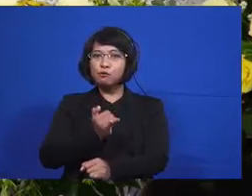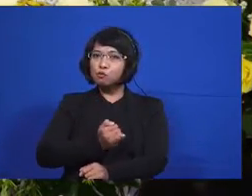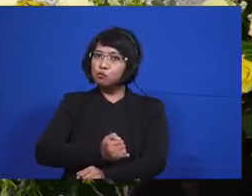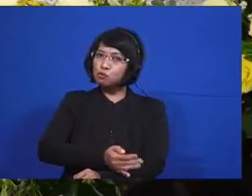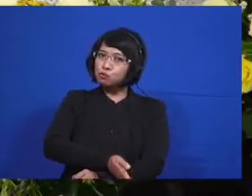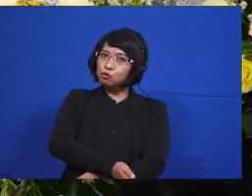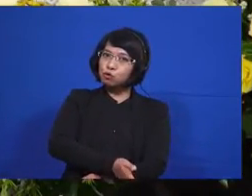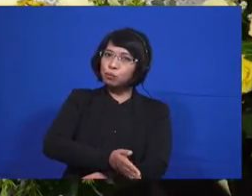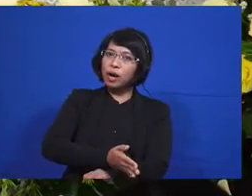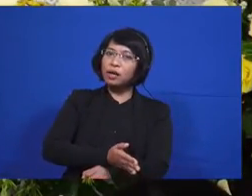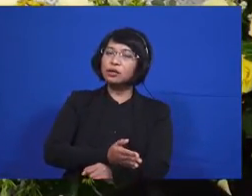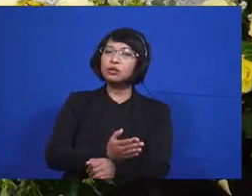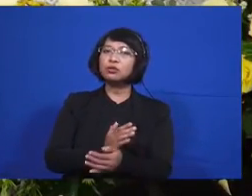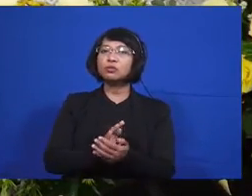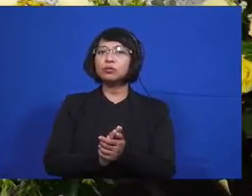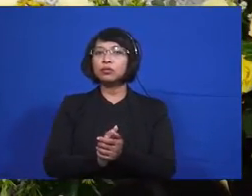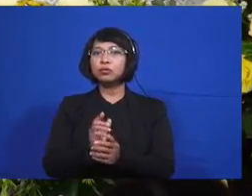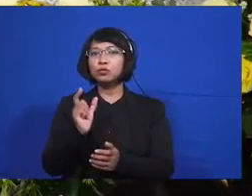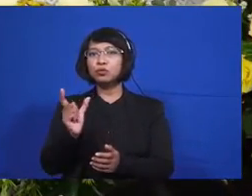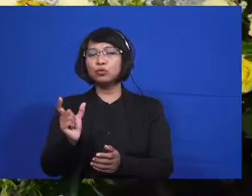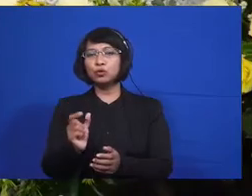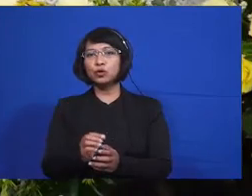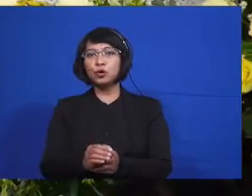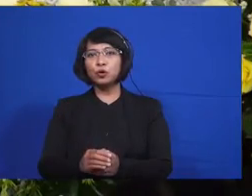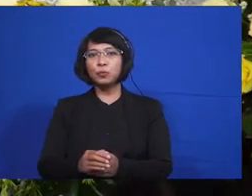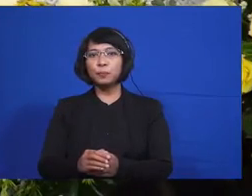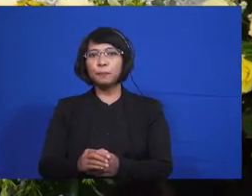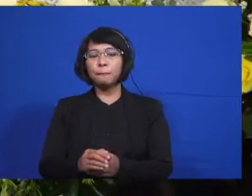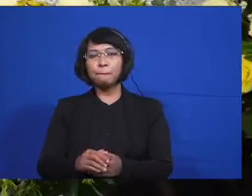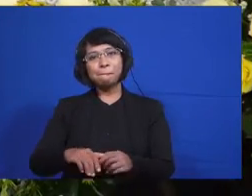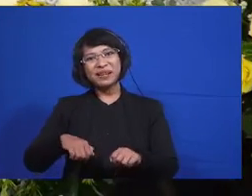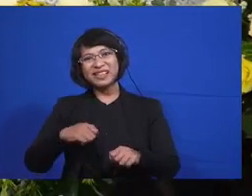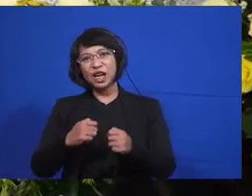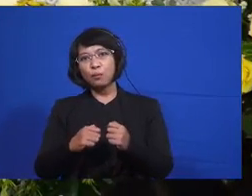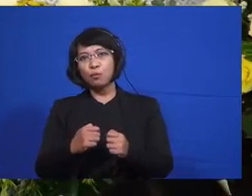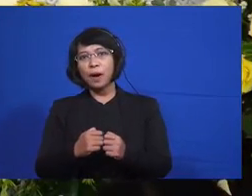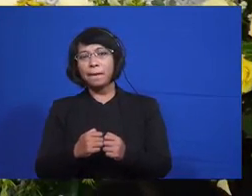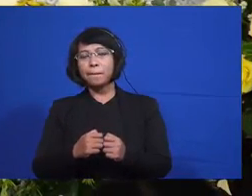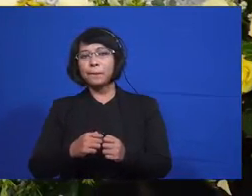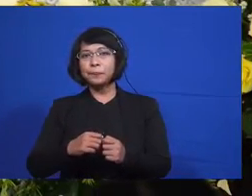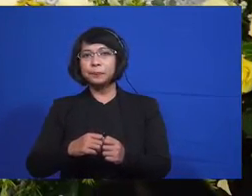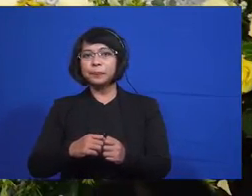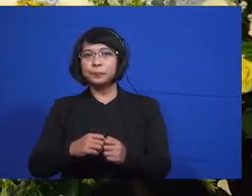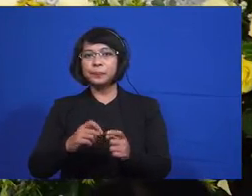untuk menghidangkan perjamuan Paskah bagi